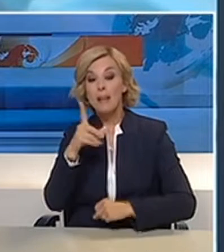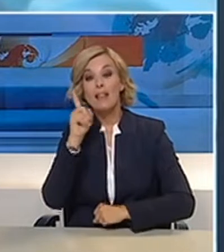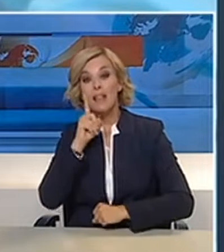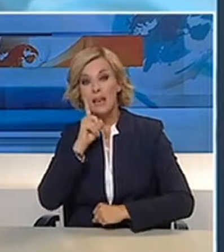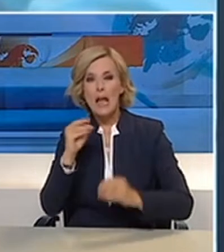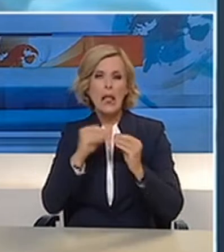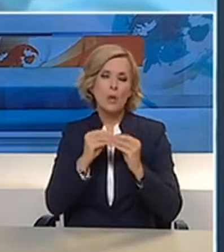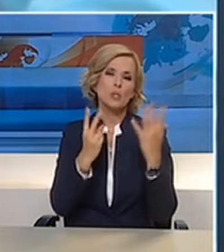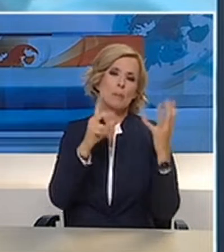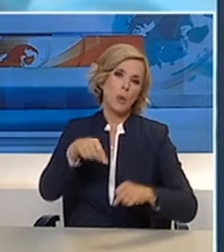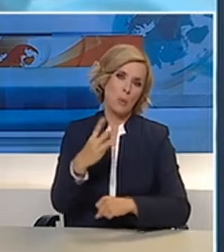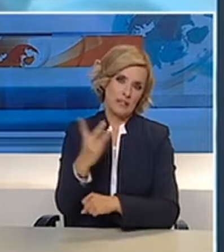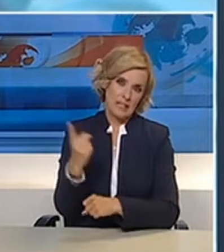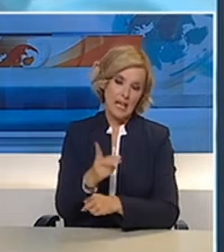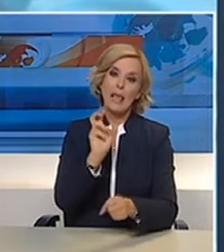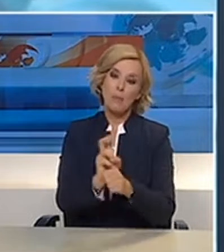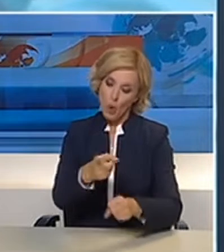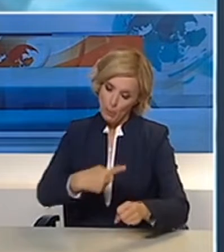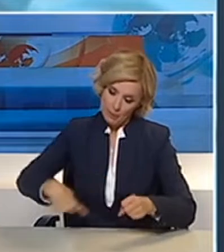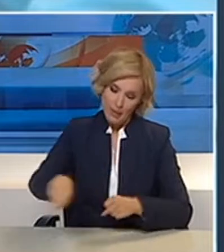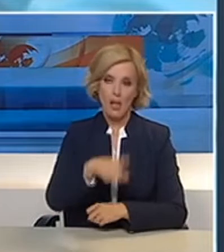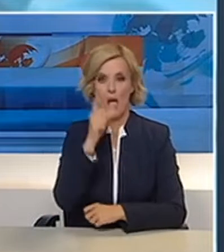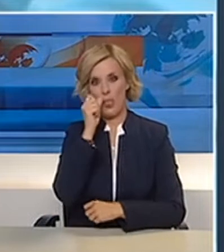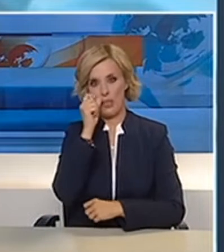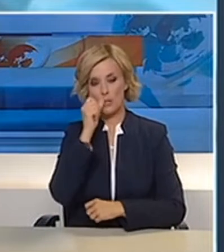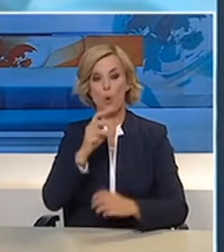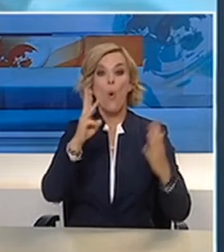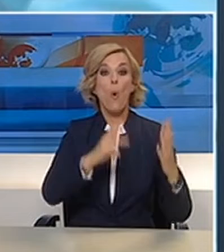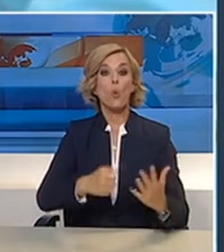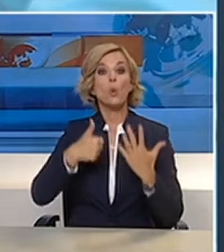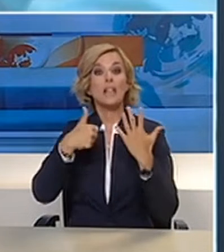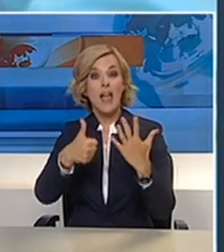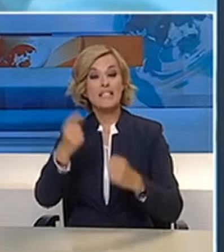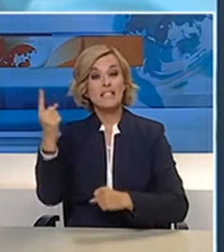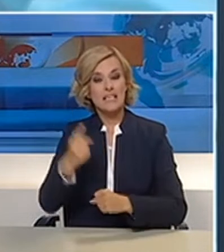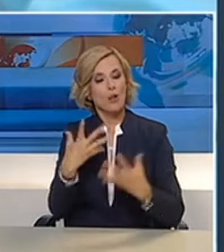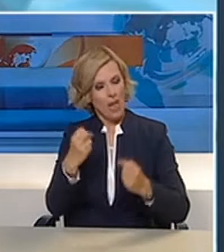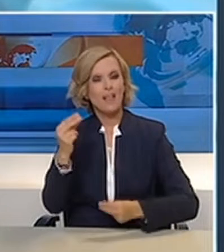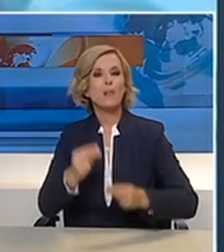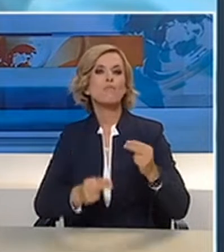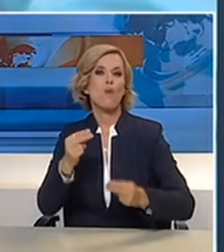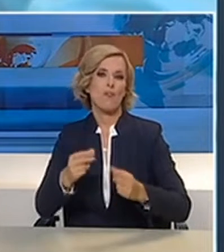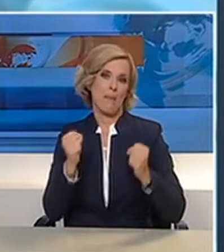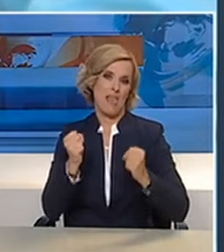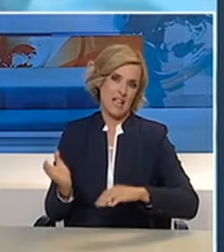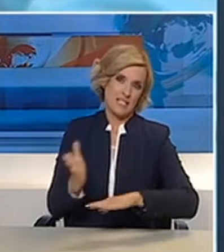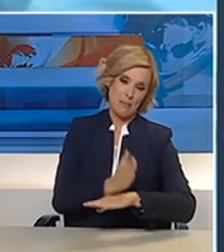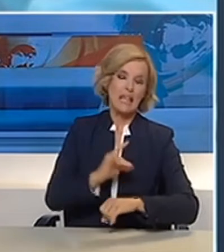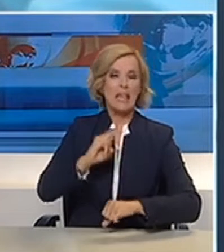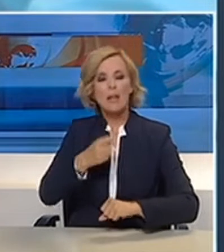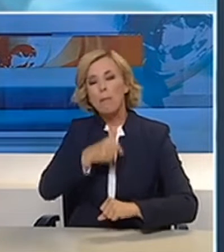το 27,3%, και οι υπόλοιποι άνδρες. Το 86% έχει κάποιο υποκείμενο νόσημα ή είναι ηλικιωμένοι 70 ετών και